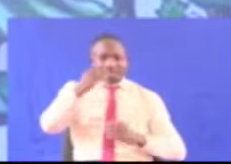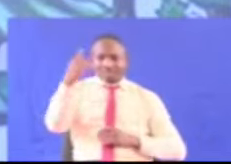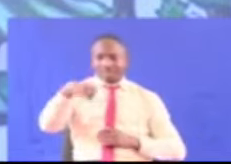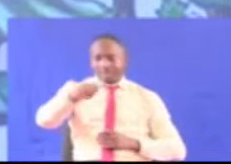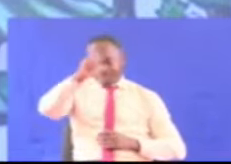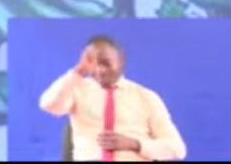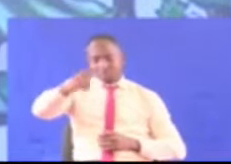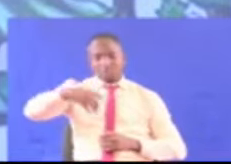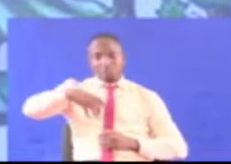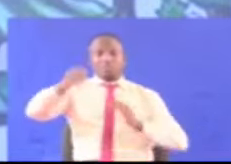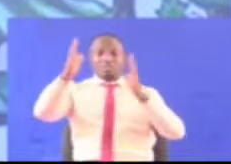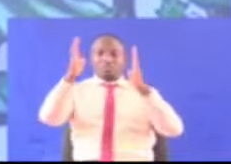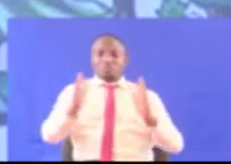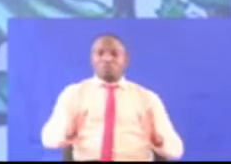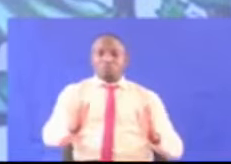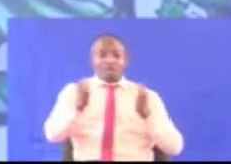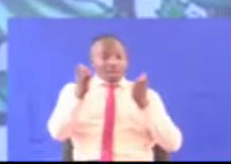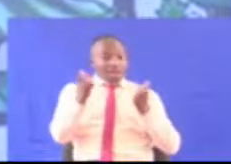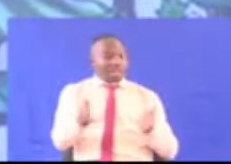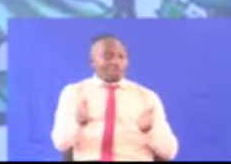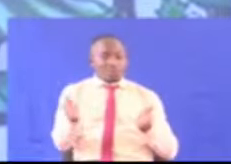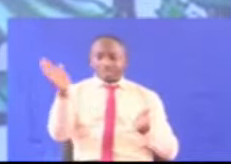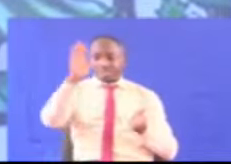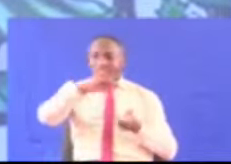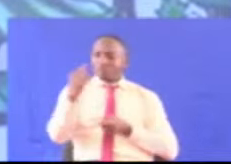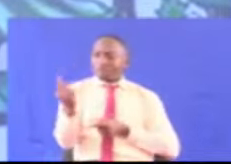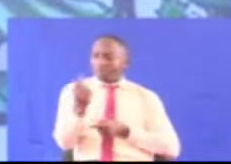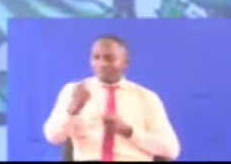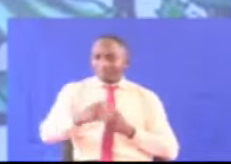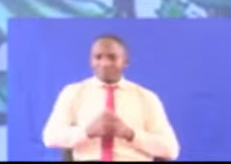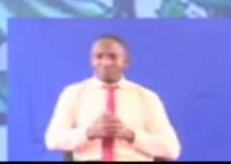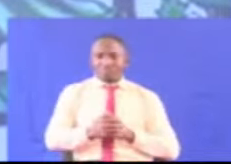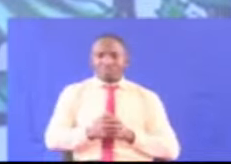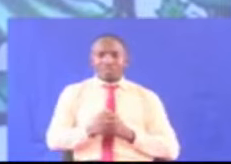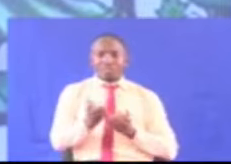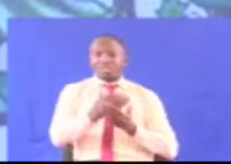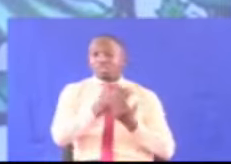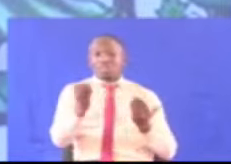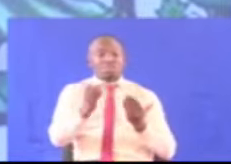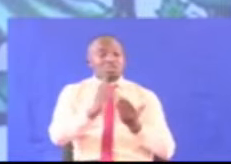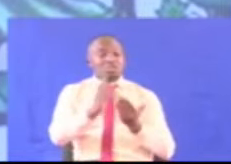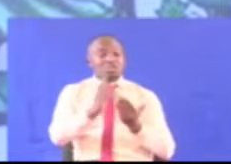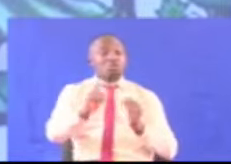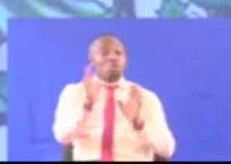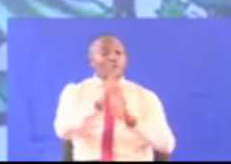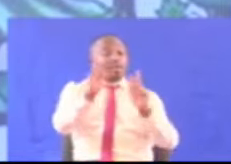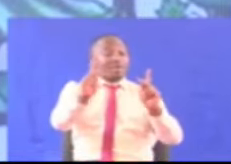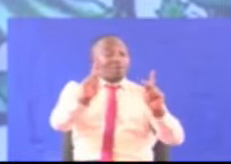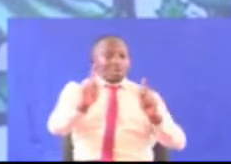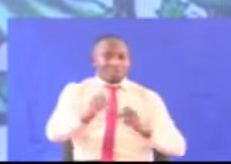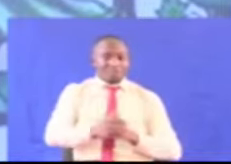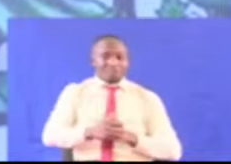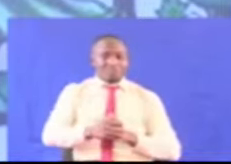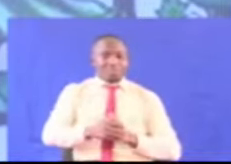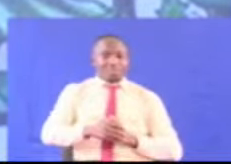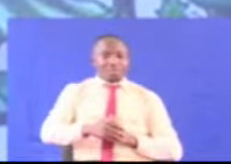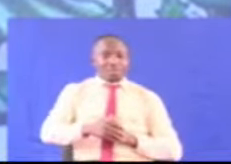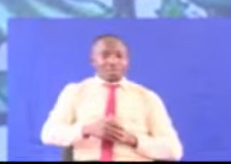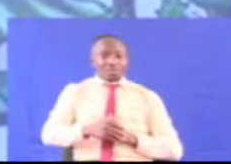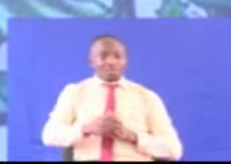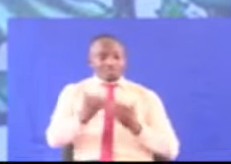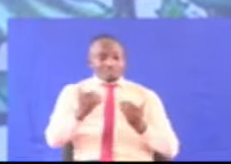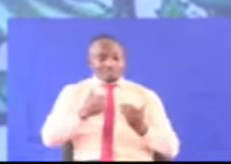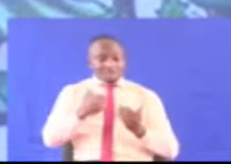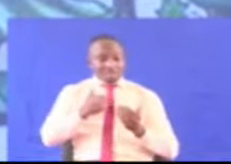Mheshimiwa Waziri Mkuu. Leo ni siku ya kipekee sana kwa sababu si hali ya kawaida wewe kuwa umefika